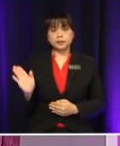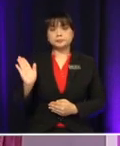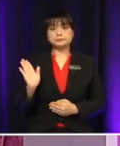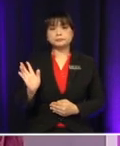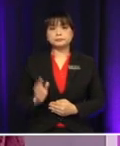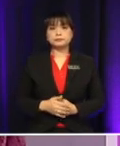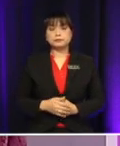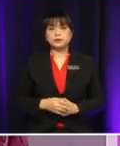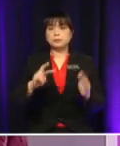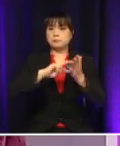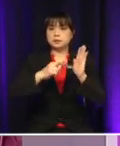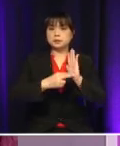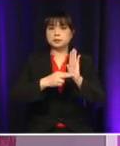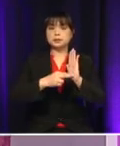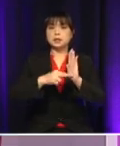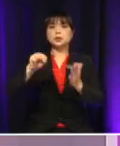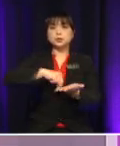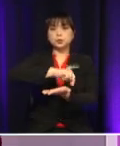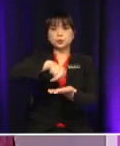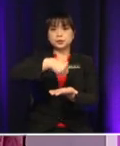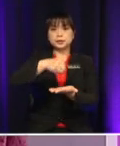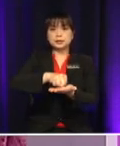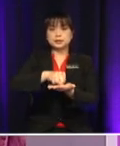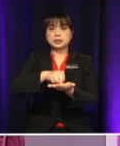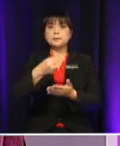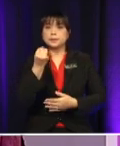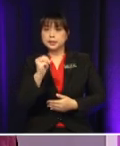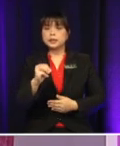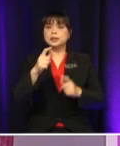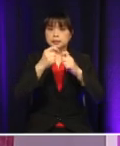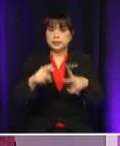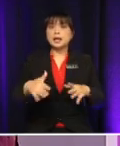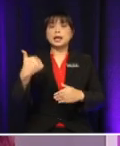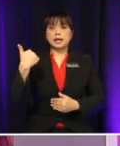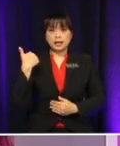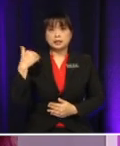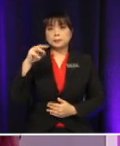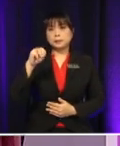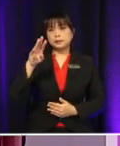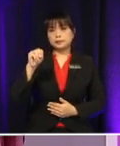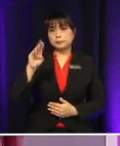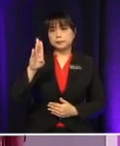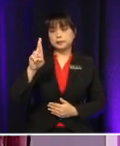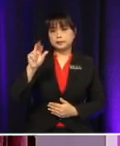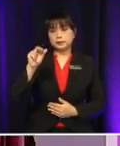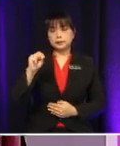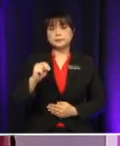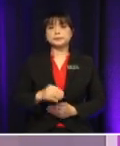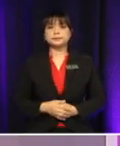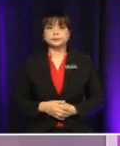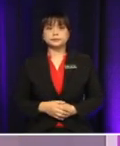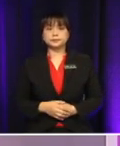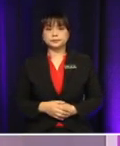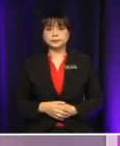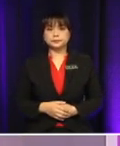bermaksud new please mereka sudah bermembre dan organel berikut pun sudah bermembrin tadi di